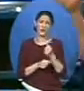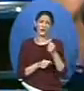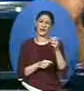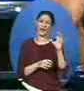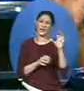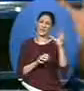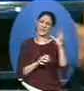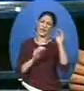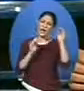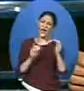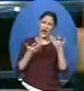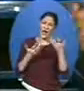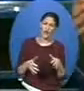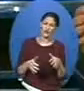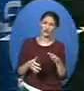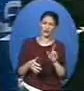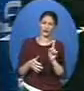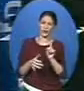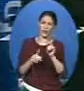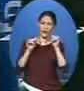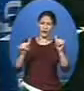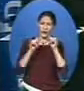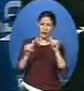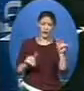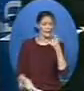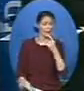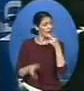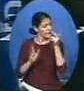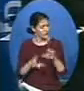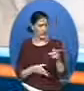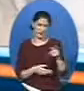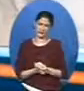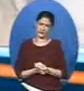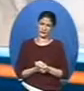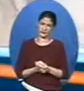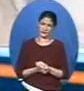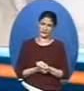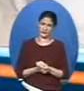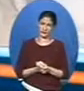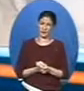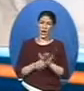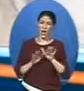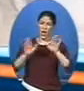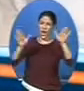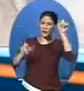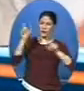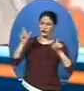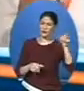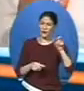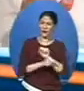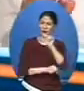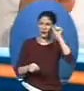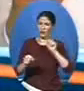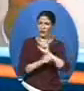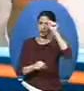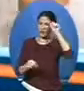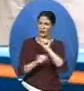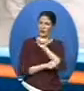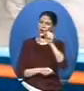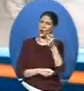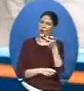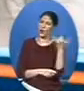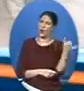אחים גם יחד. בשמחה. אז הנה, אבל שואל חבר הכנסת יוגב שבלוד אנשים מגיעים ומתלוננים אליו שזה הולך